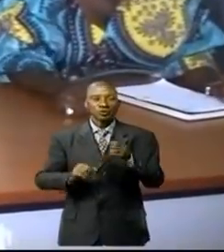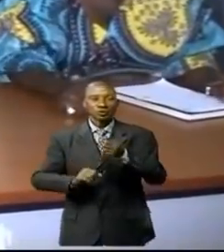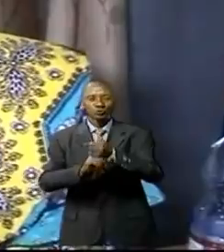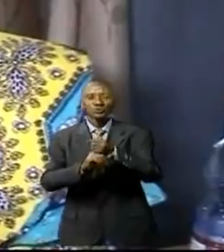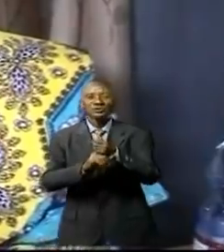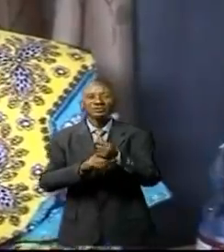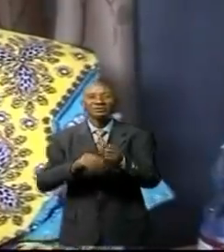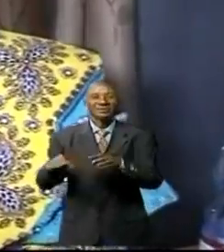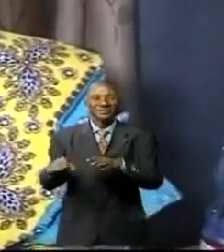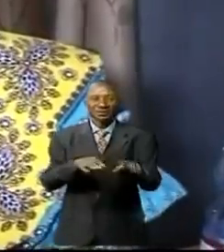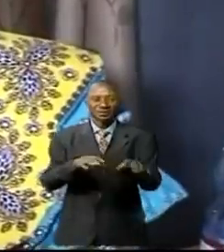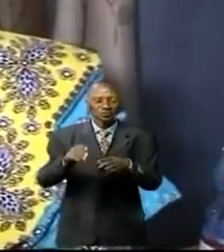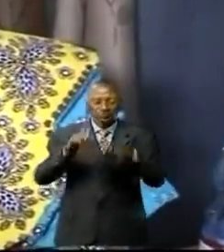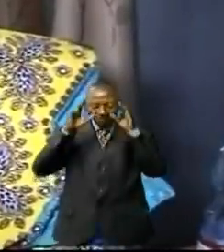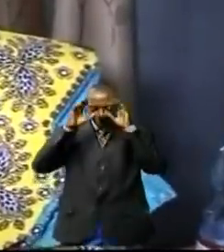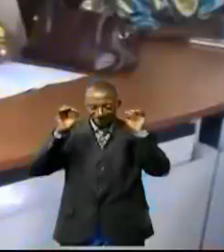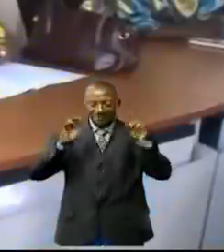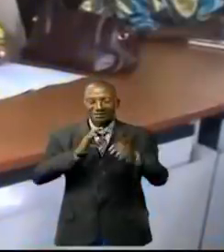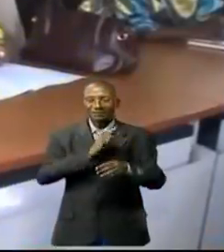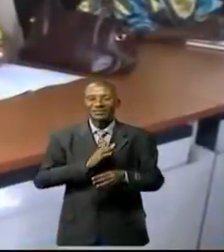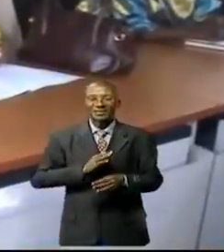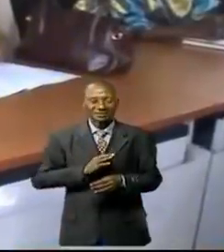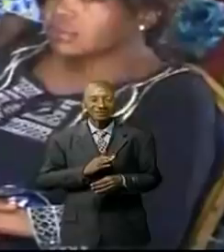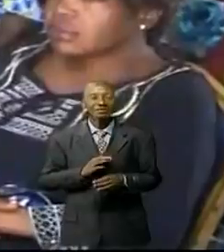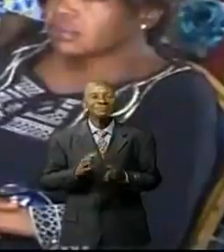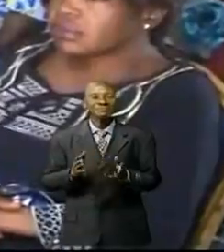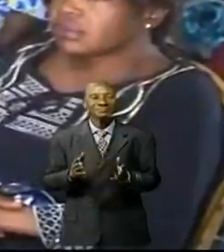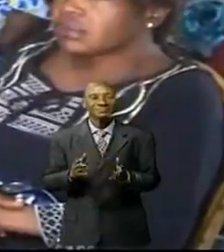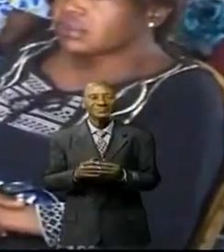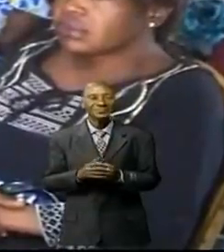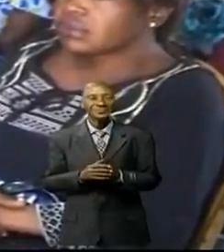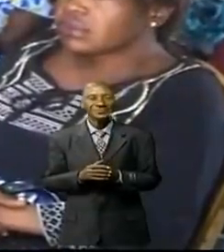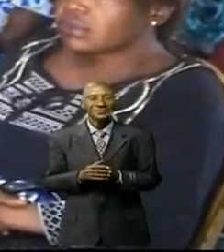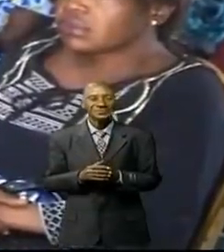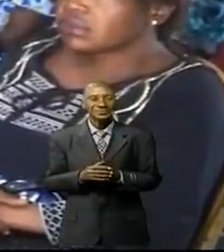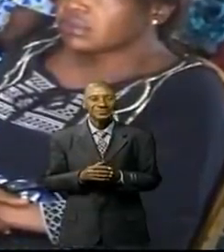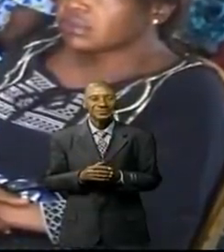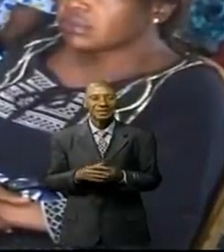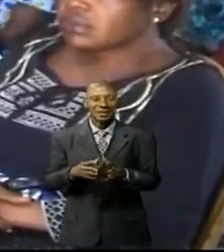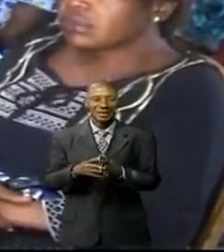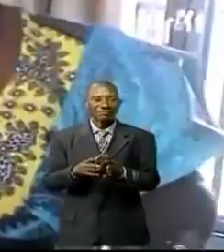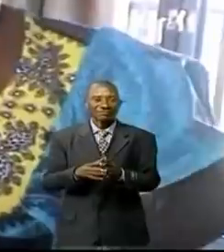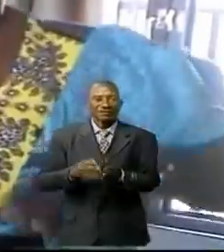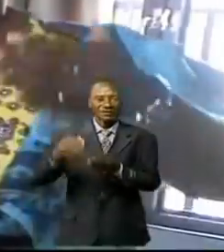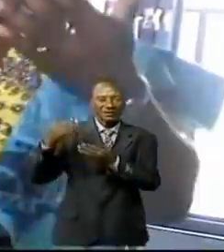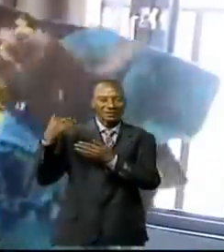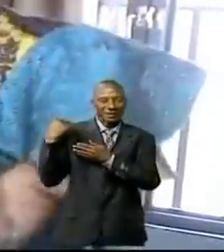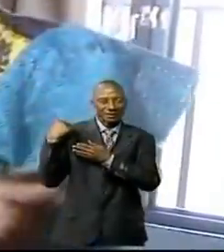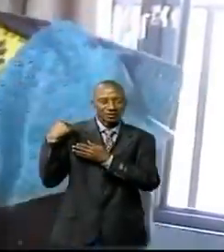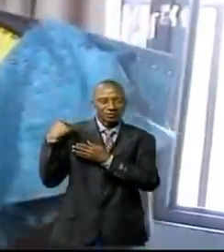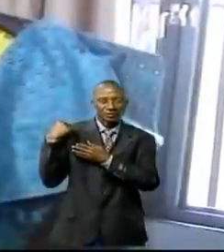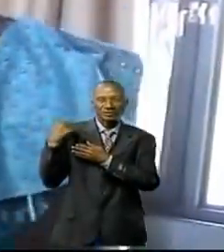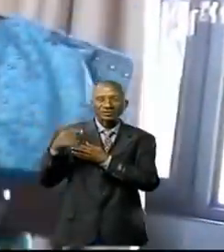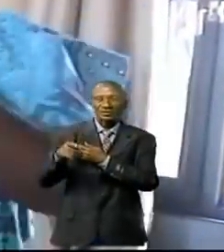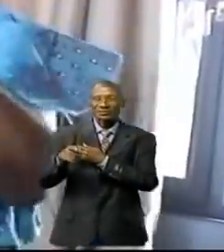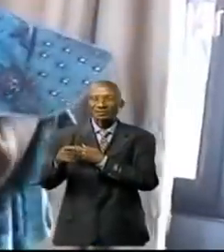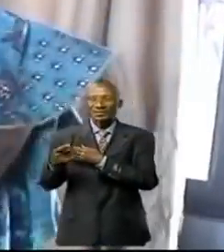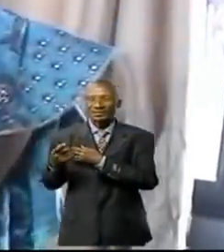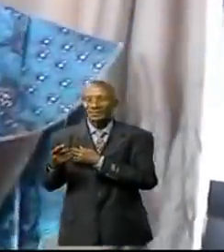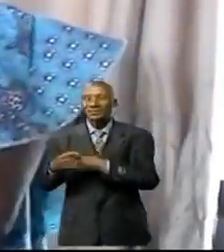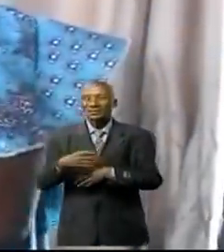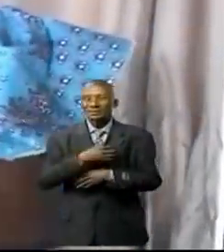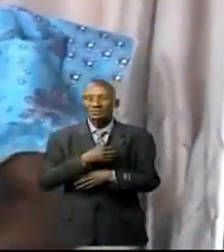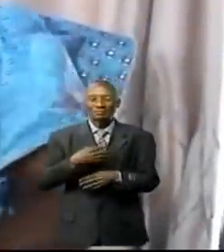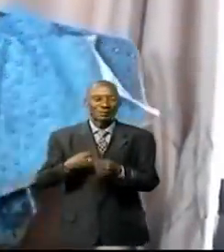chef de l'État, Félix Antoine Tshisekedi Tshilombo, sous le haut patronage de Madame Patricia Mujinga